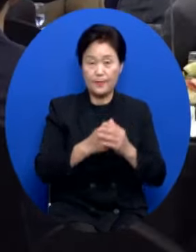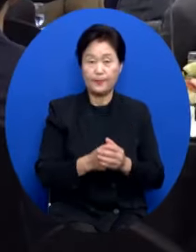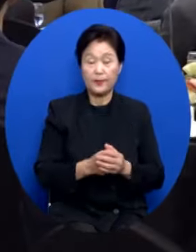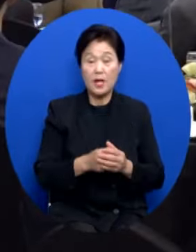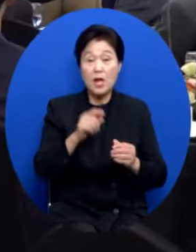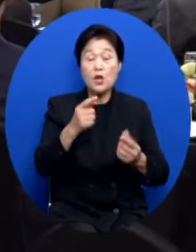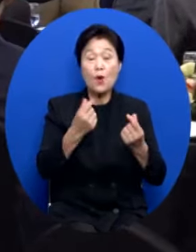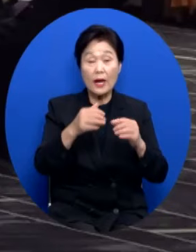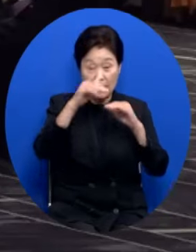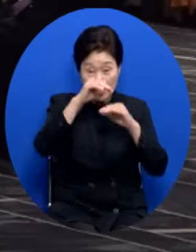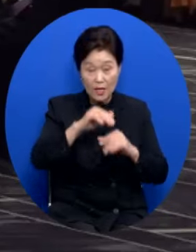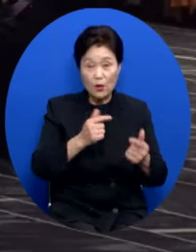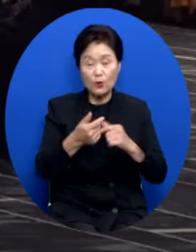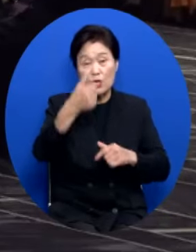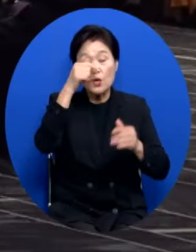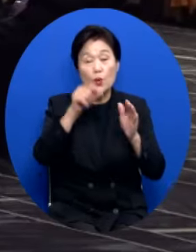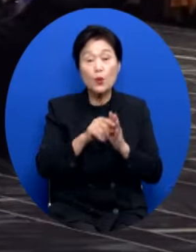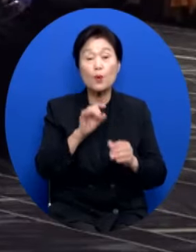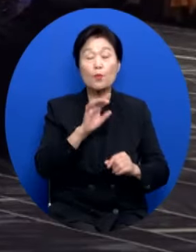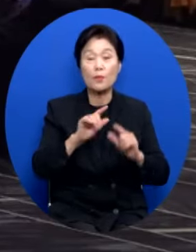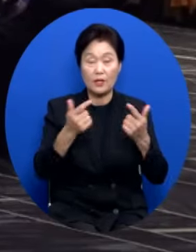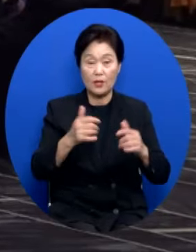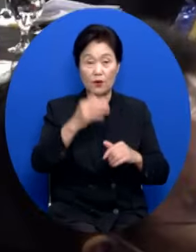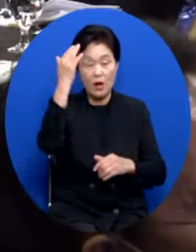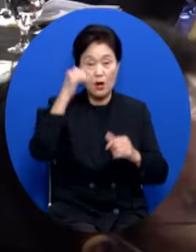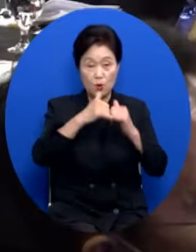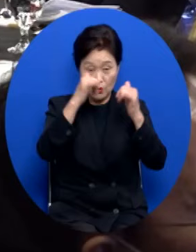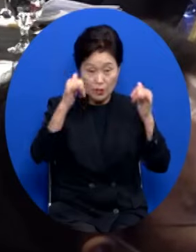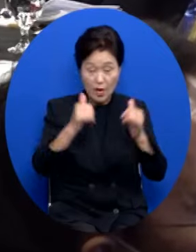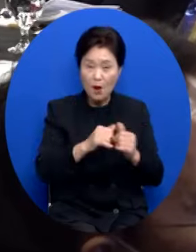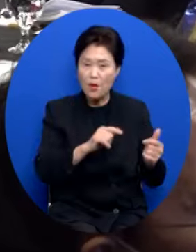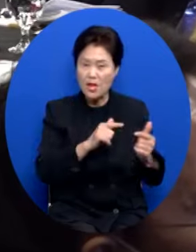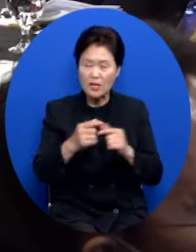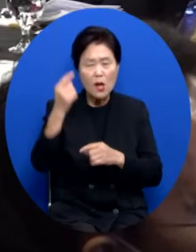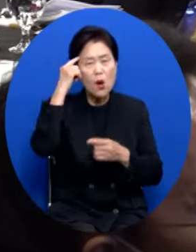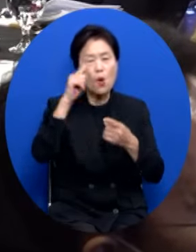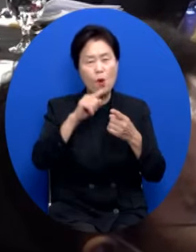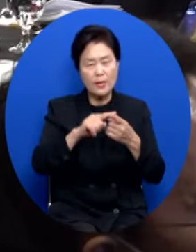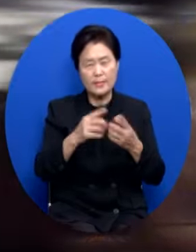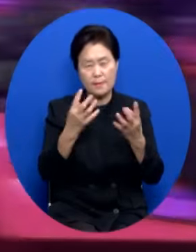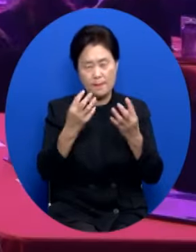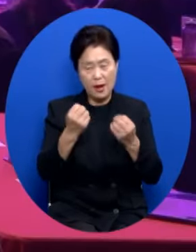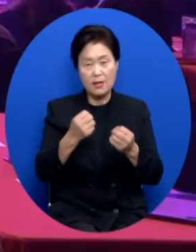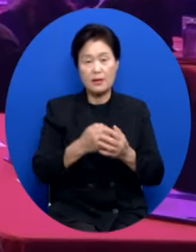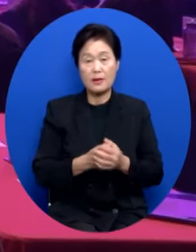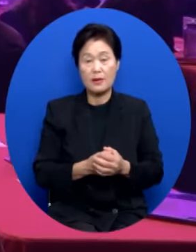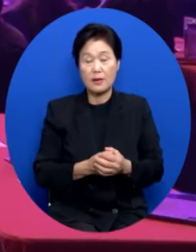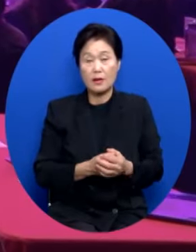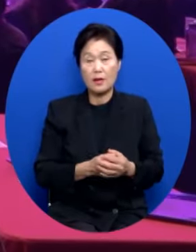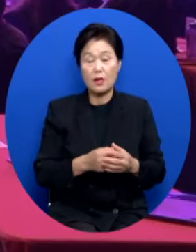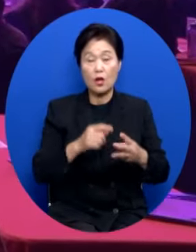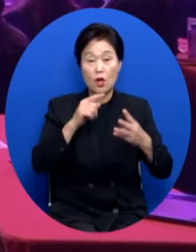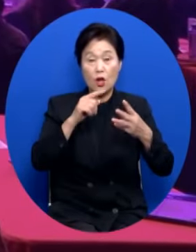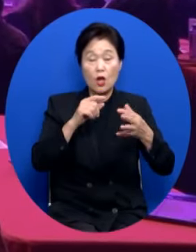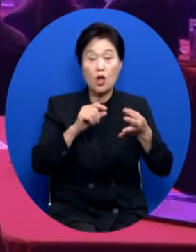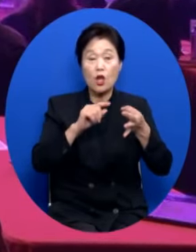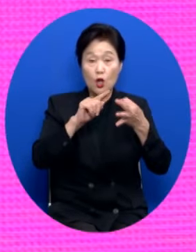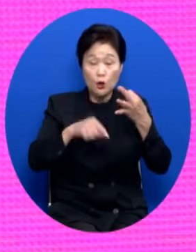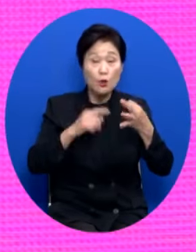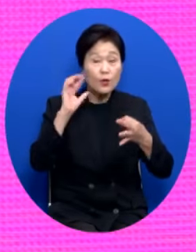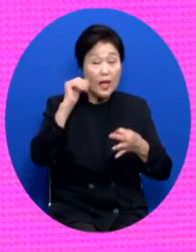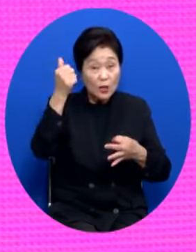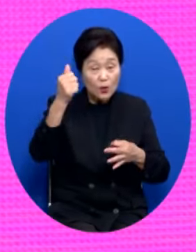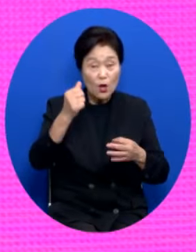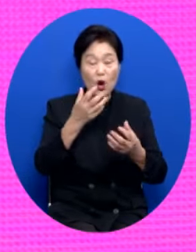이러한 입장은 기독교계뿐만 아니라 한국 사회에서도 눈여겨볼 만한 사안입니다. 윤석열 대통령은 축사 대독을